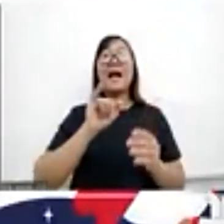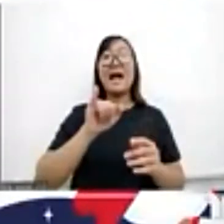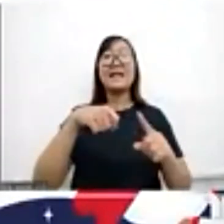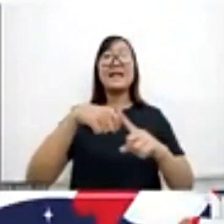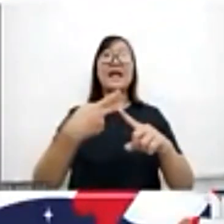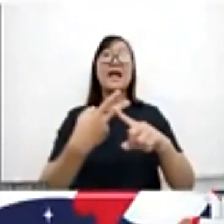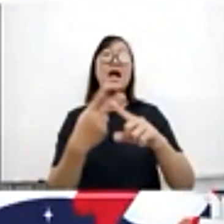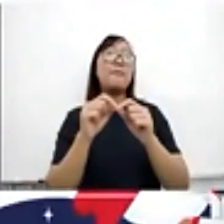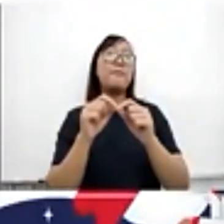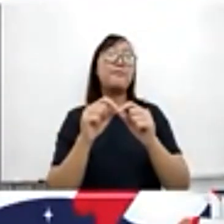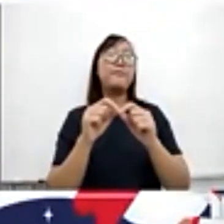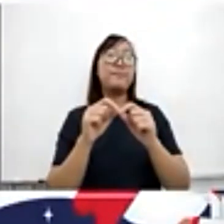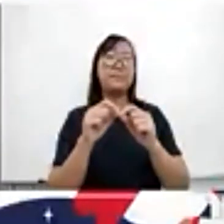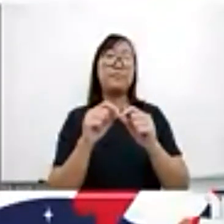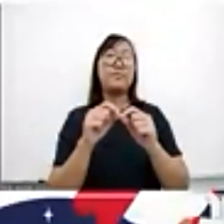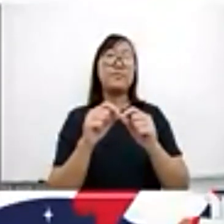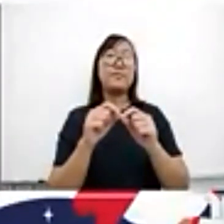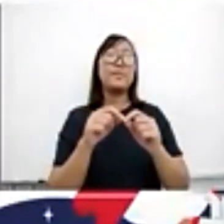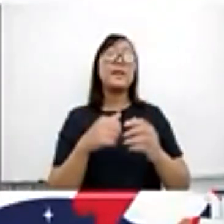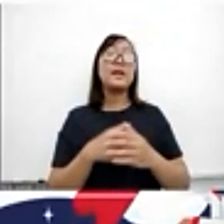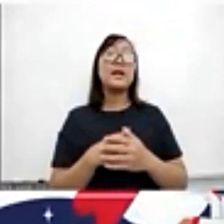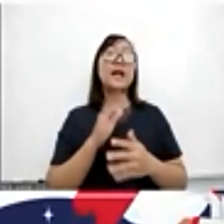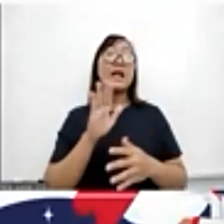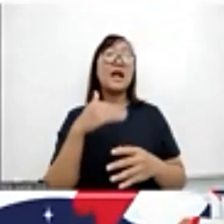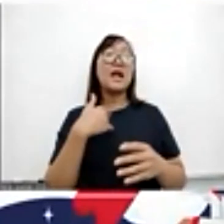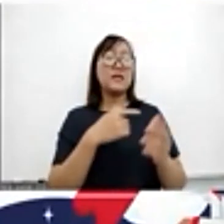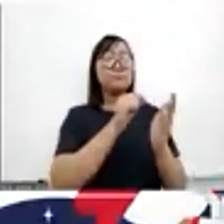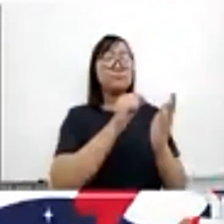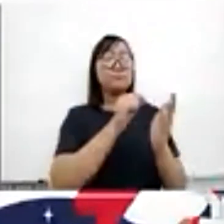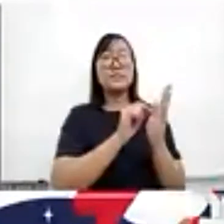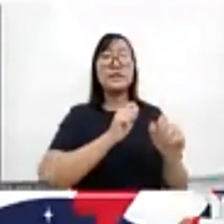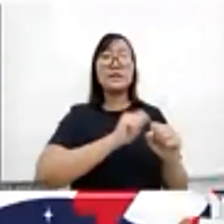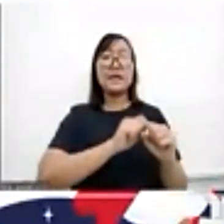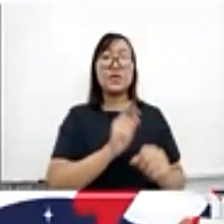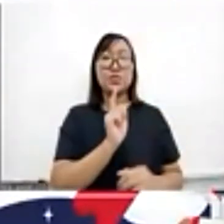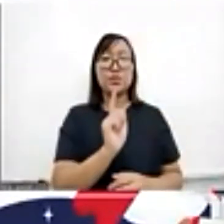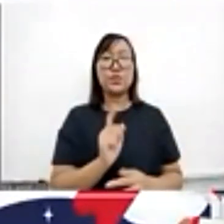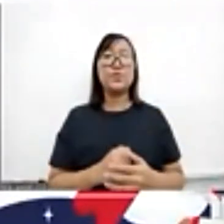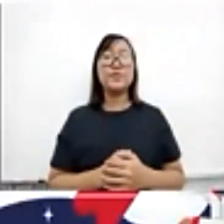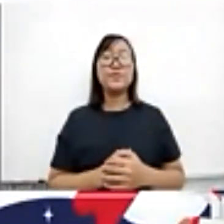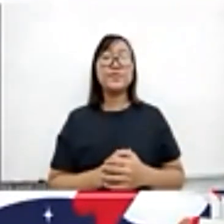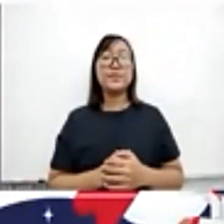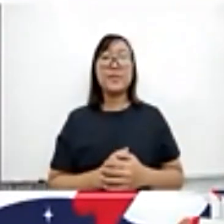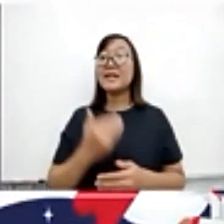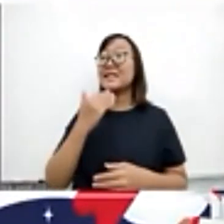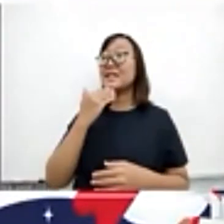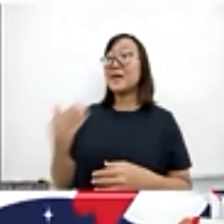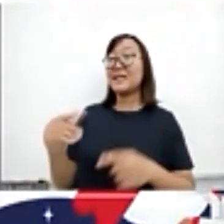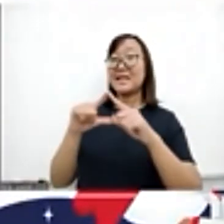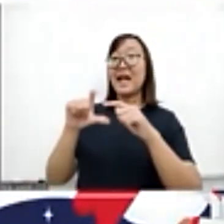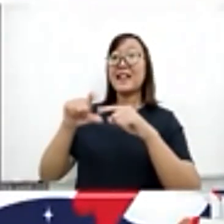dik HPnya dikemas oleh kita dengan lebih menarik hati hai oke bye Terima kasih Alex Thank you